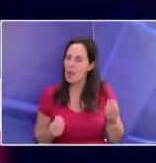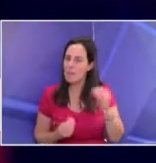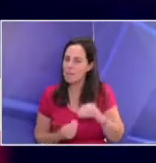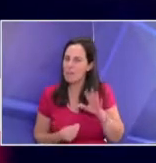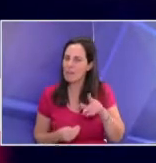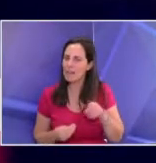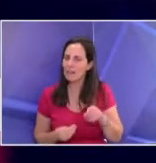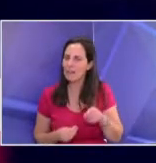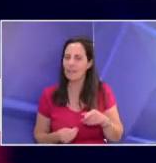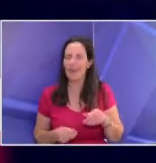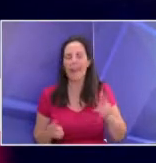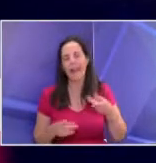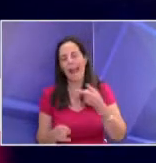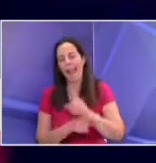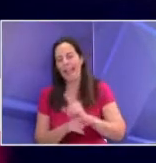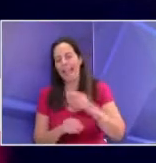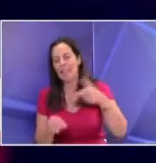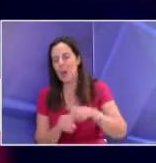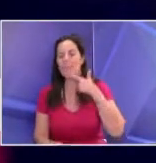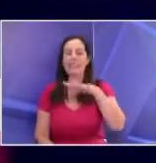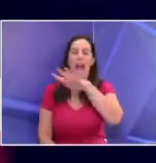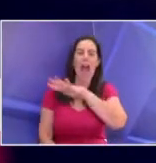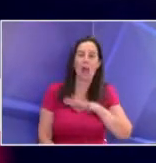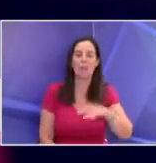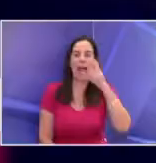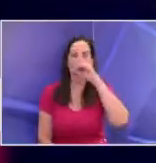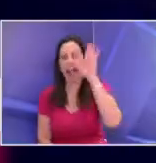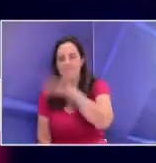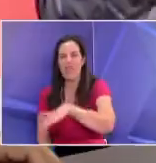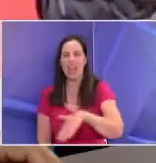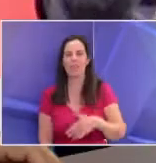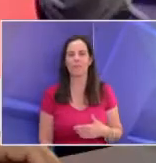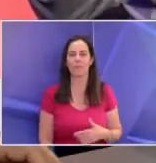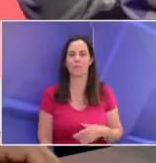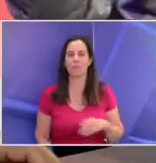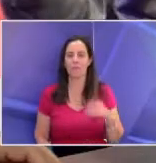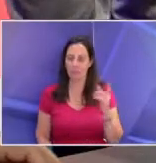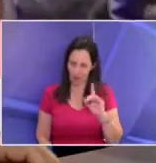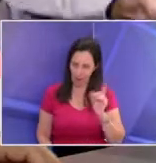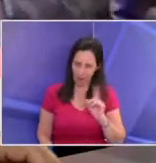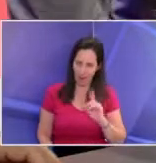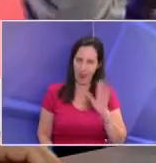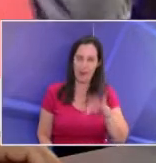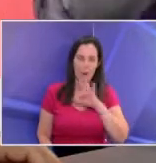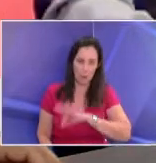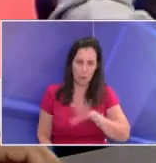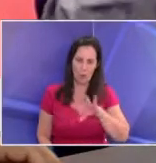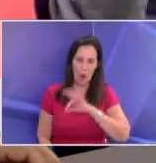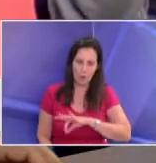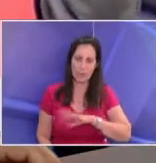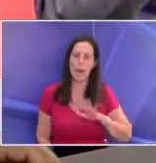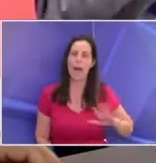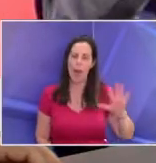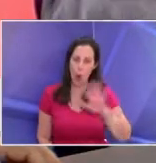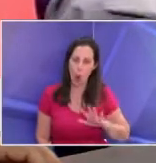לזה, גם קל לרדת על הסעודים ולהציג אותם, מזרח תיכון, אלה ערבים וזה, בסוף ככה. לא, לא, לא, לא, לא. גם הרוסים, גם העולם